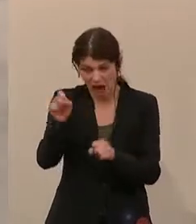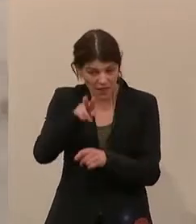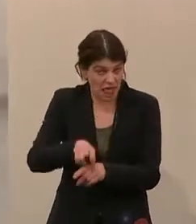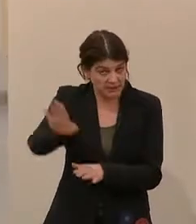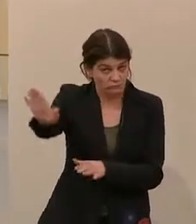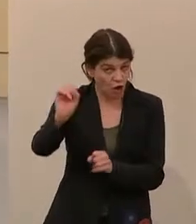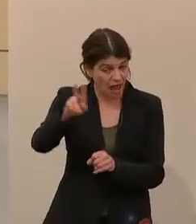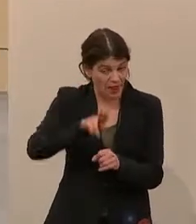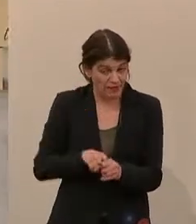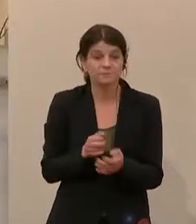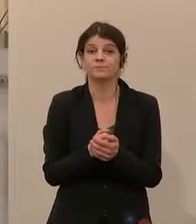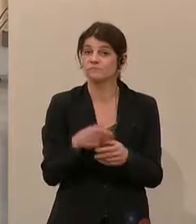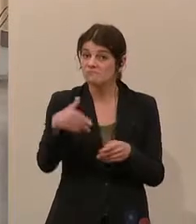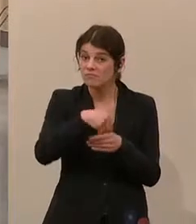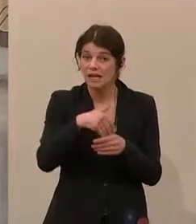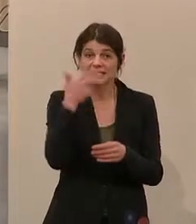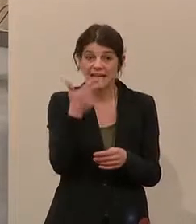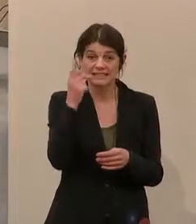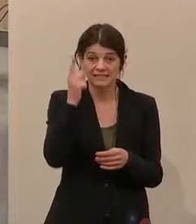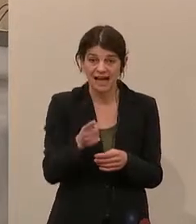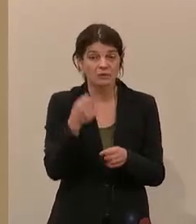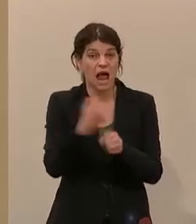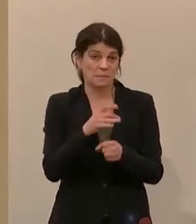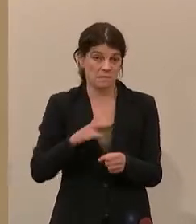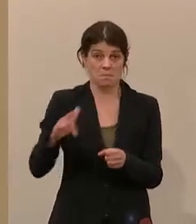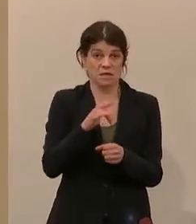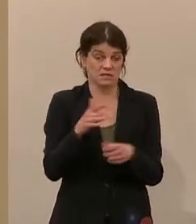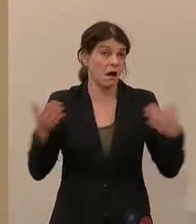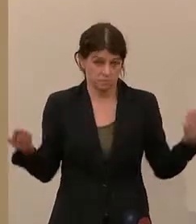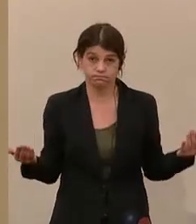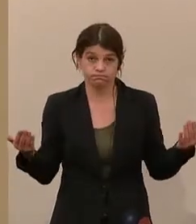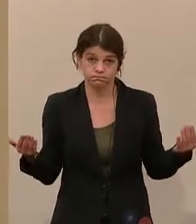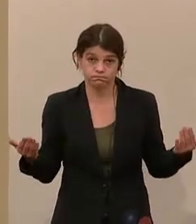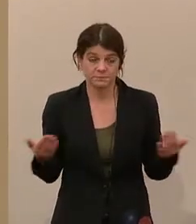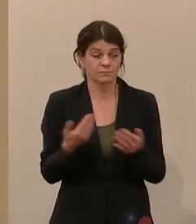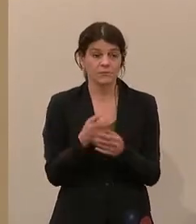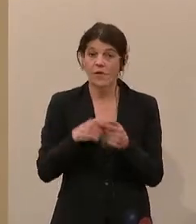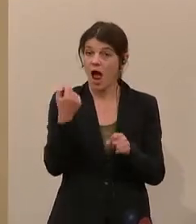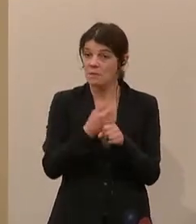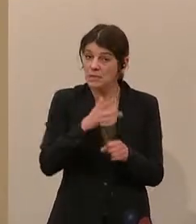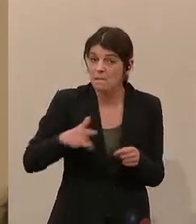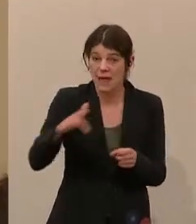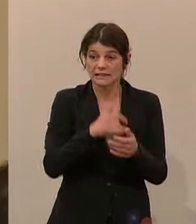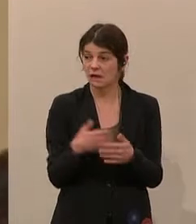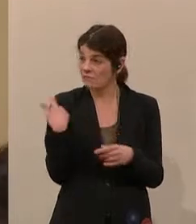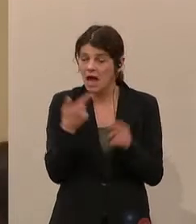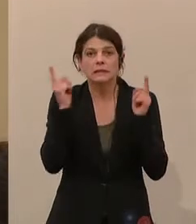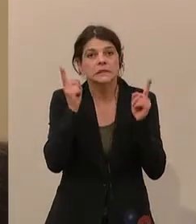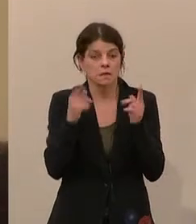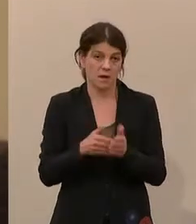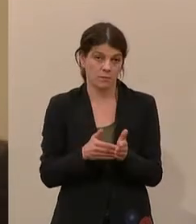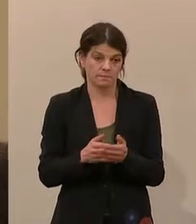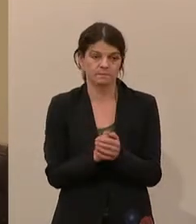nachlesen, entspricht 30.000 Arbeitsplätze und Arbeitsplätze, die wir dringend